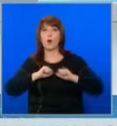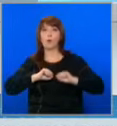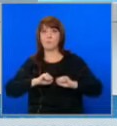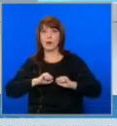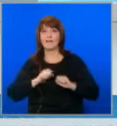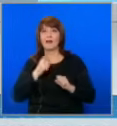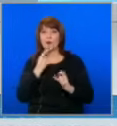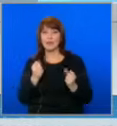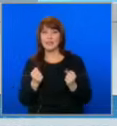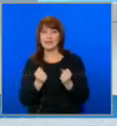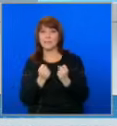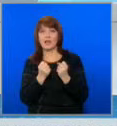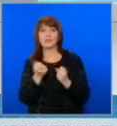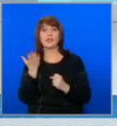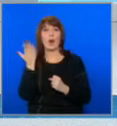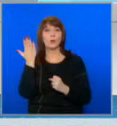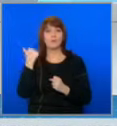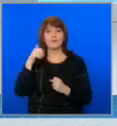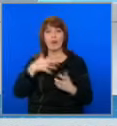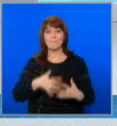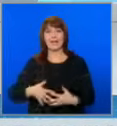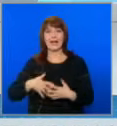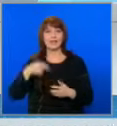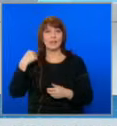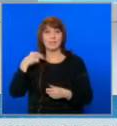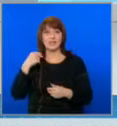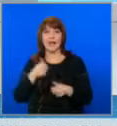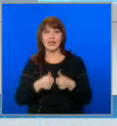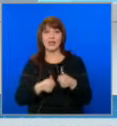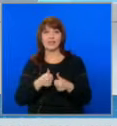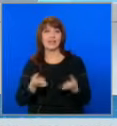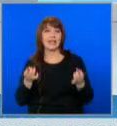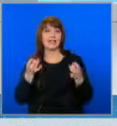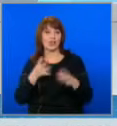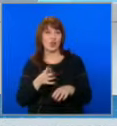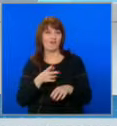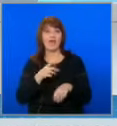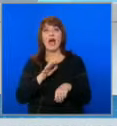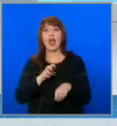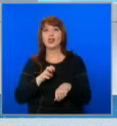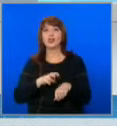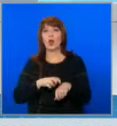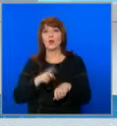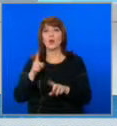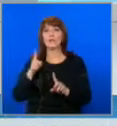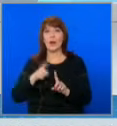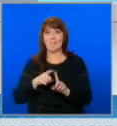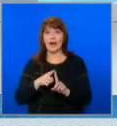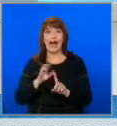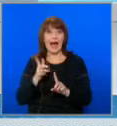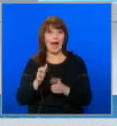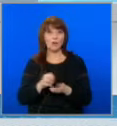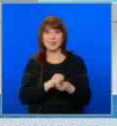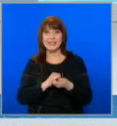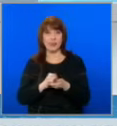заплахите от страна на бившия американски президент и кандидат за нов мандат доналд тръмп че ако съюзниците не